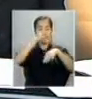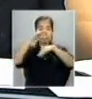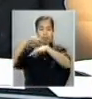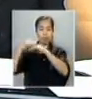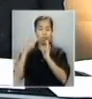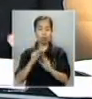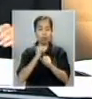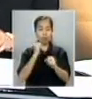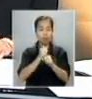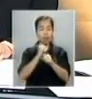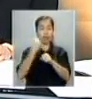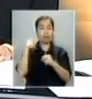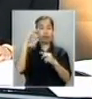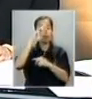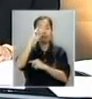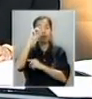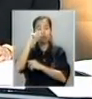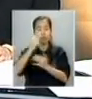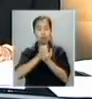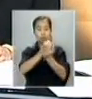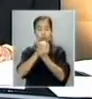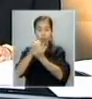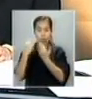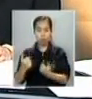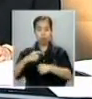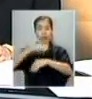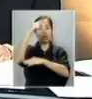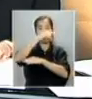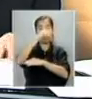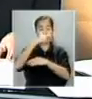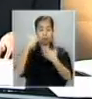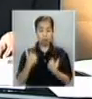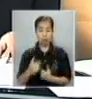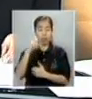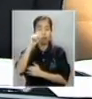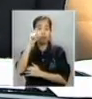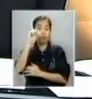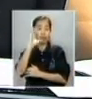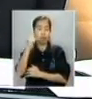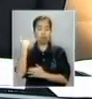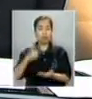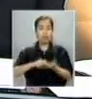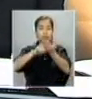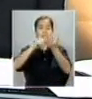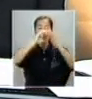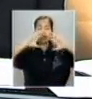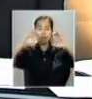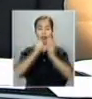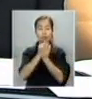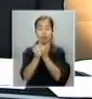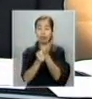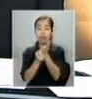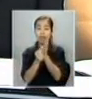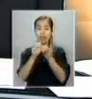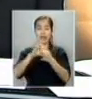ายกรัฐมนตรีไปให้บริการในบ่ายวันนี้ครับ ขณะเดียวกันนะคะสอชอได้เตรียมเสนอให้ รัฐบาลพิจารณาเงื่อนไขของการประก